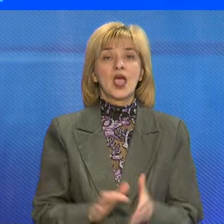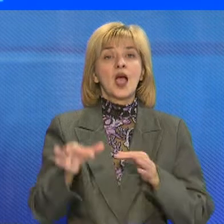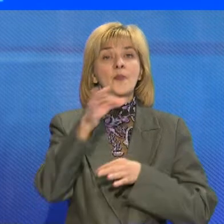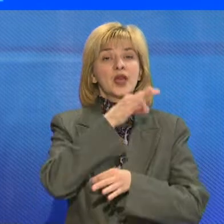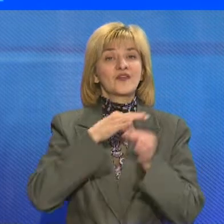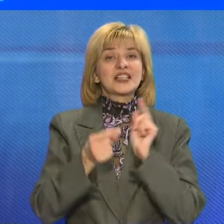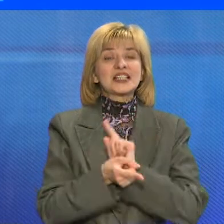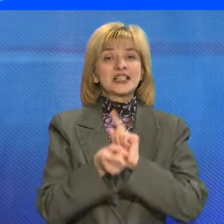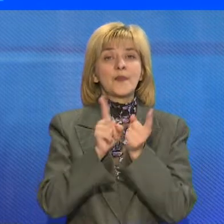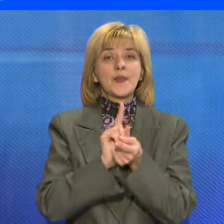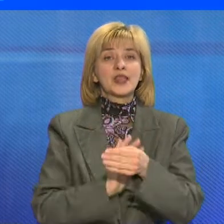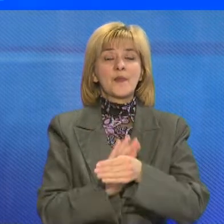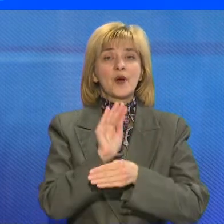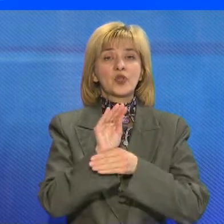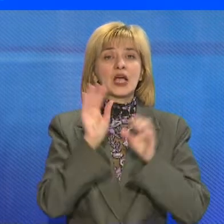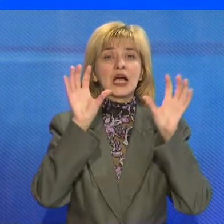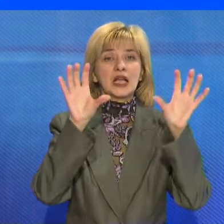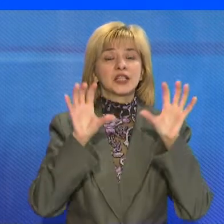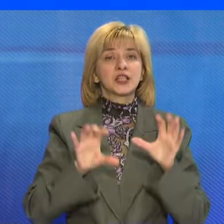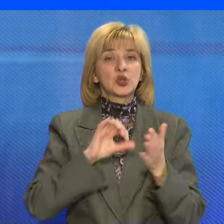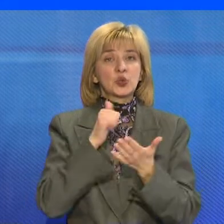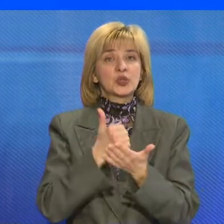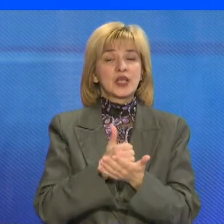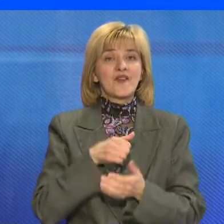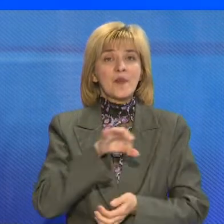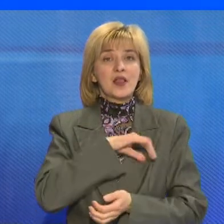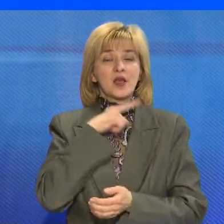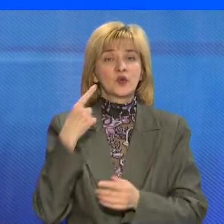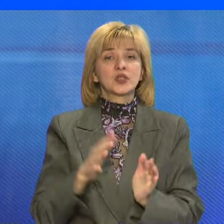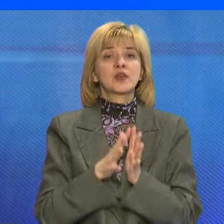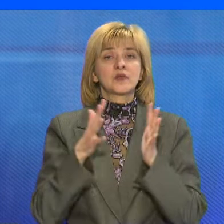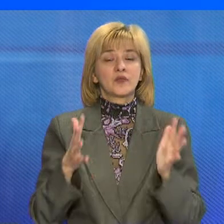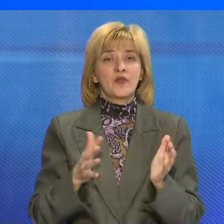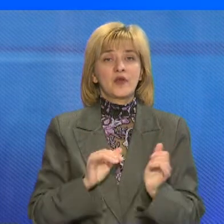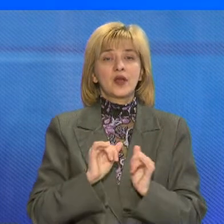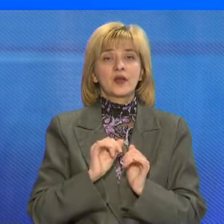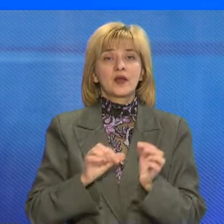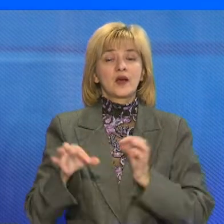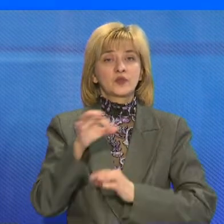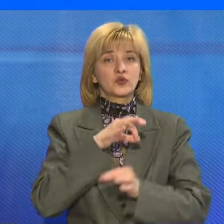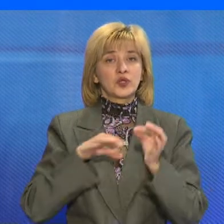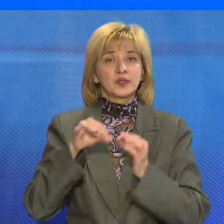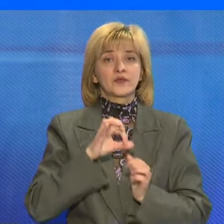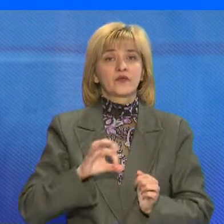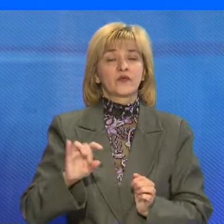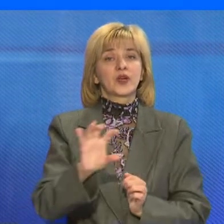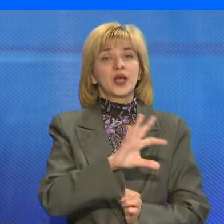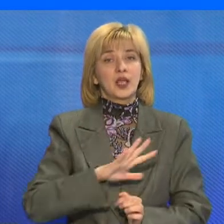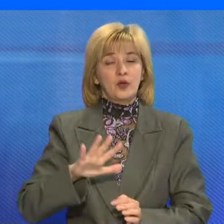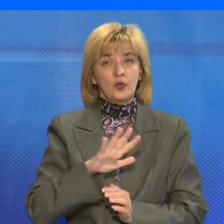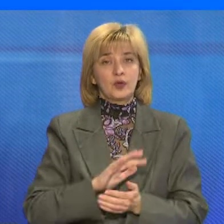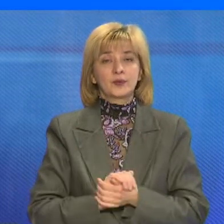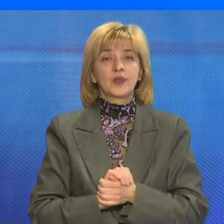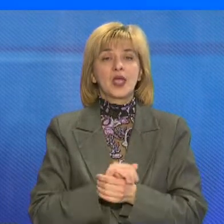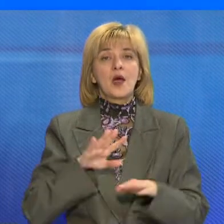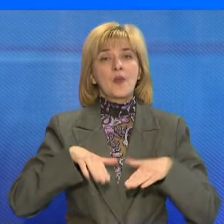Абмеркаванне змены дапаўнення ў Канстытуцыі Беларусі шырока вядзецца ў рэгіёнах краіны. Са сваімі ідэямі і прапановамі, якія могуць знайсці адлюстраванне